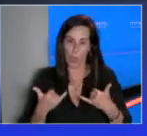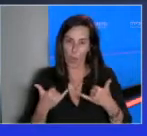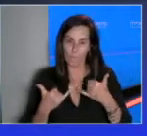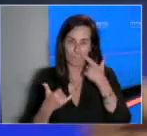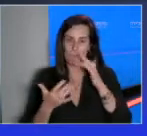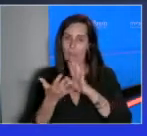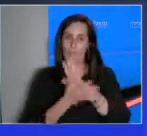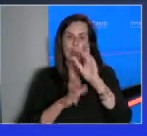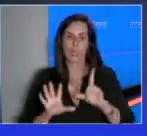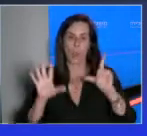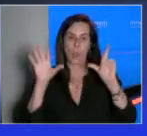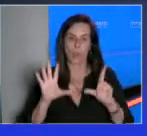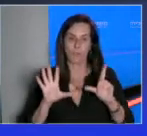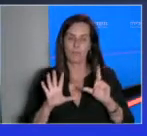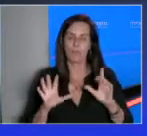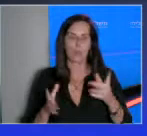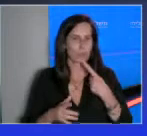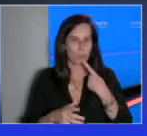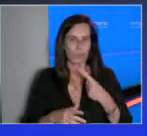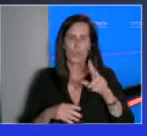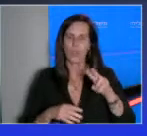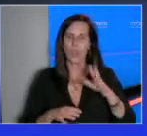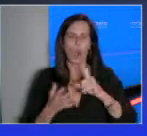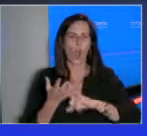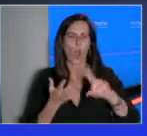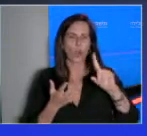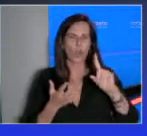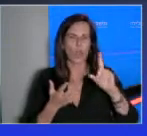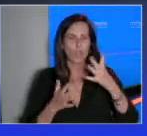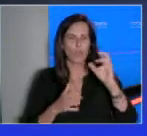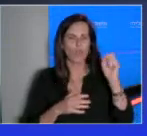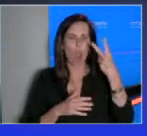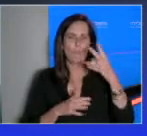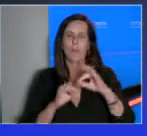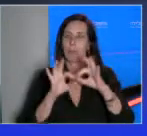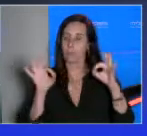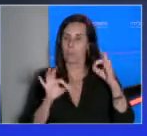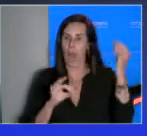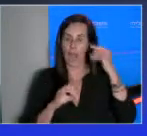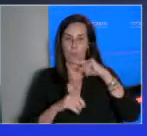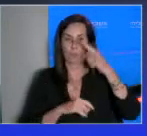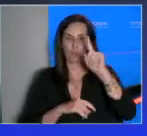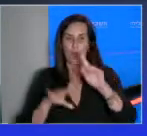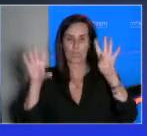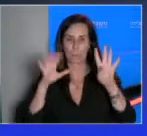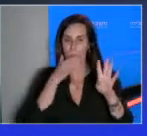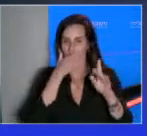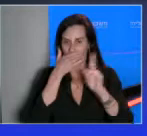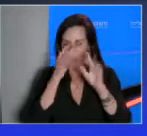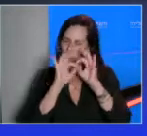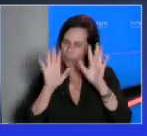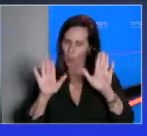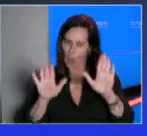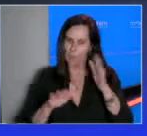הוא ה-14 ביולי, מה שאומר שיש לנו בערך עוד חודש ו-16 ימים לפתיחת שנת הלימודים. לא יתחיל,